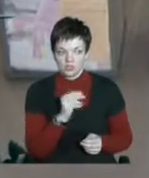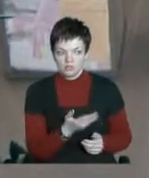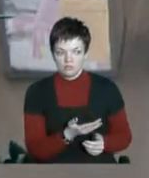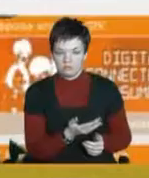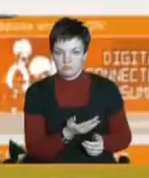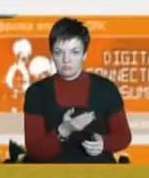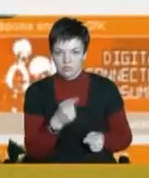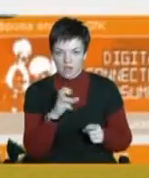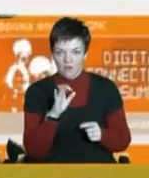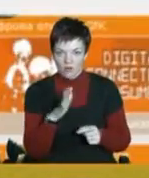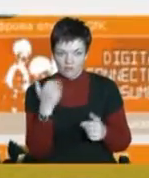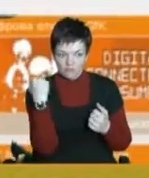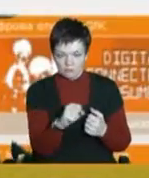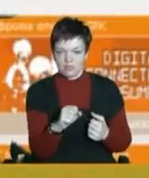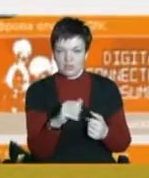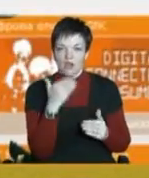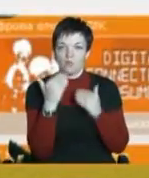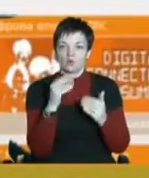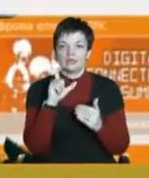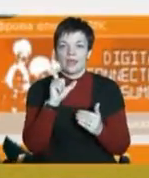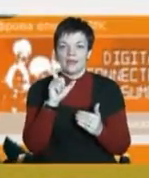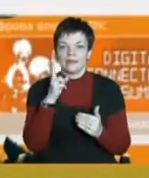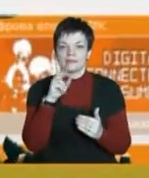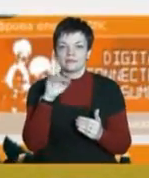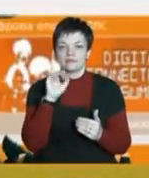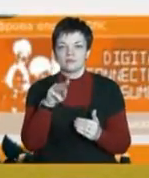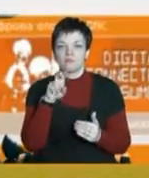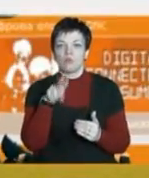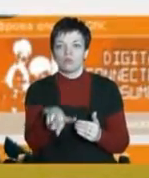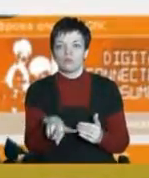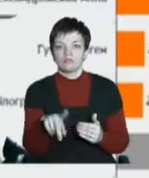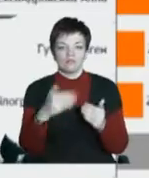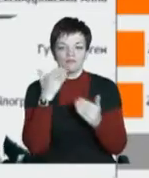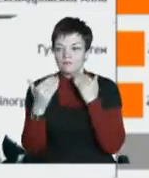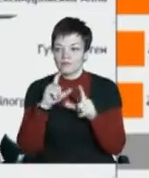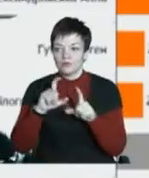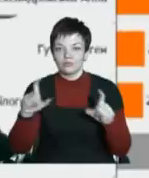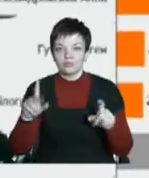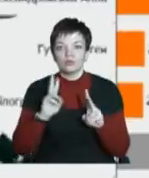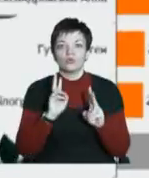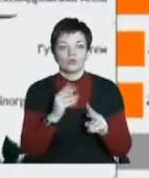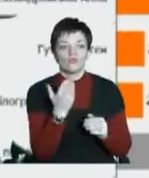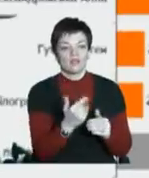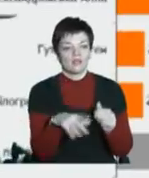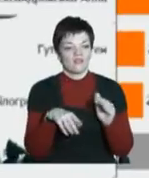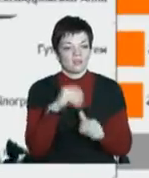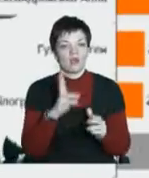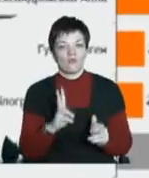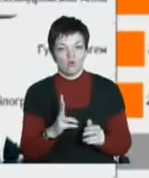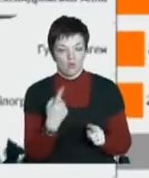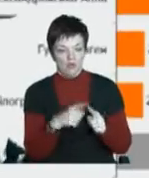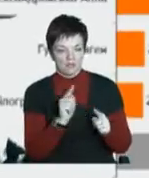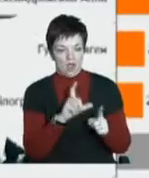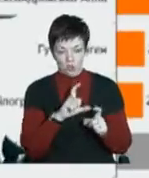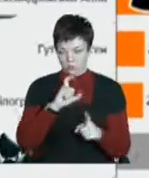Авакова. По данным экзит-пола, проведенного компанией GFK Ukraine, на выборах харьковского мэра Аваков